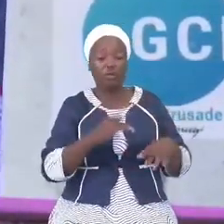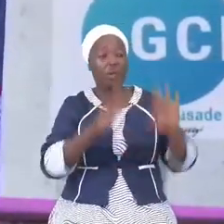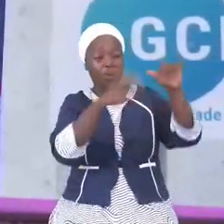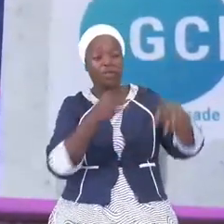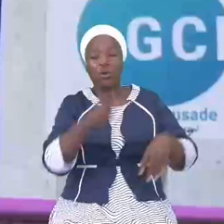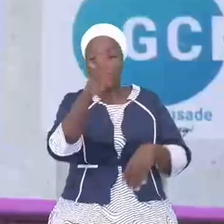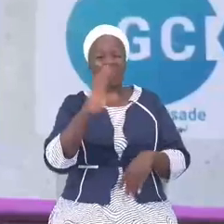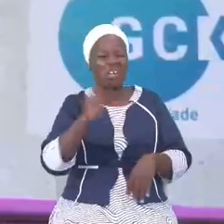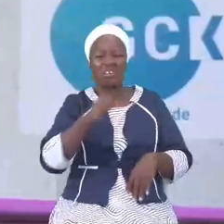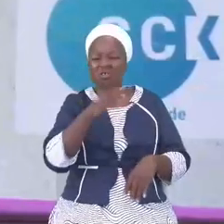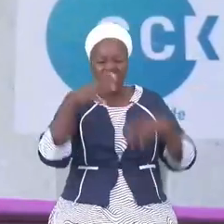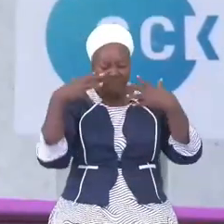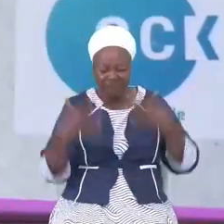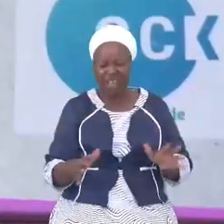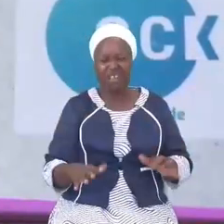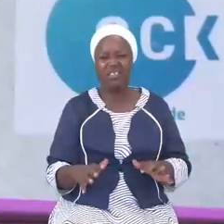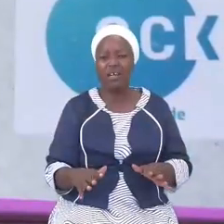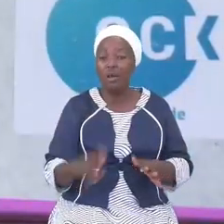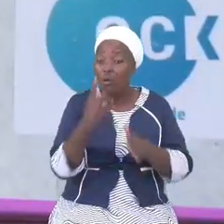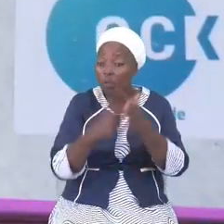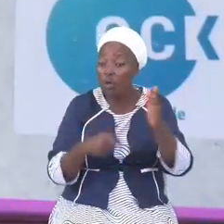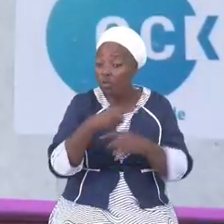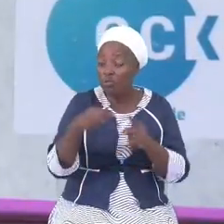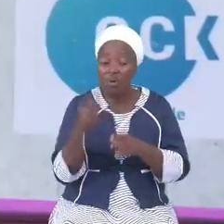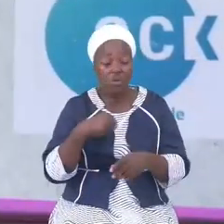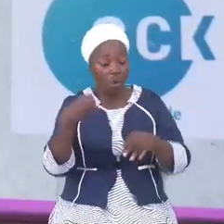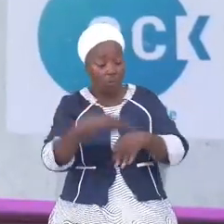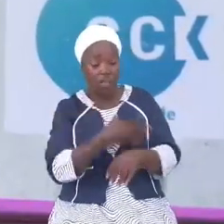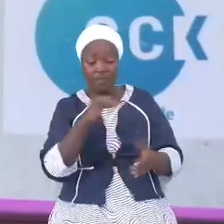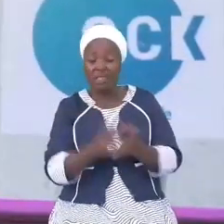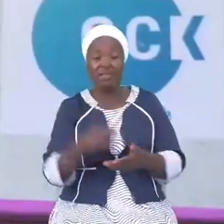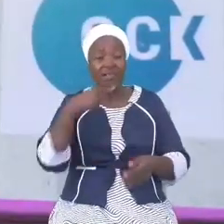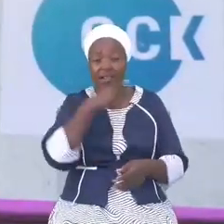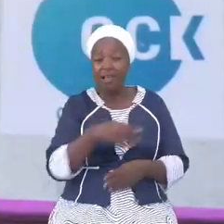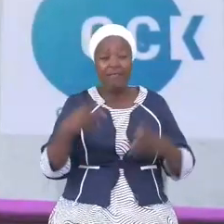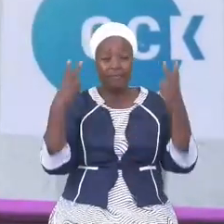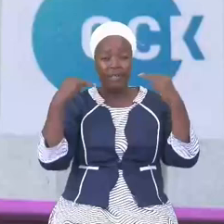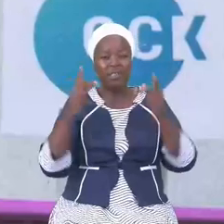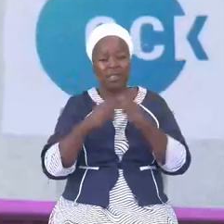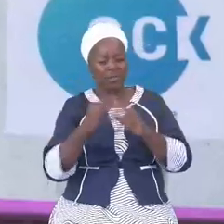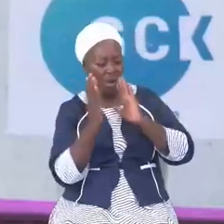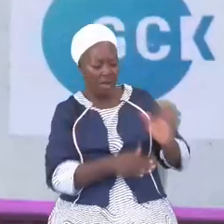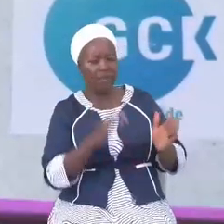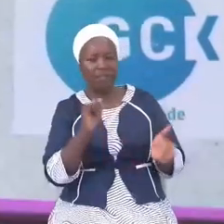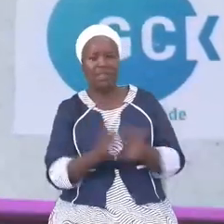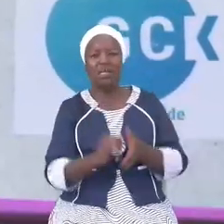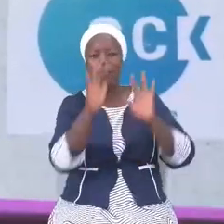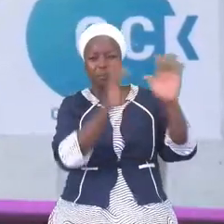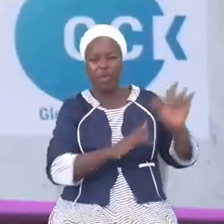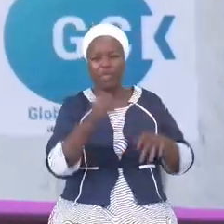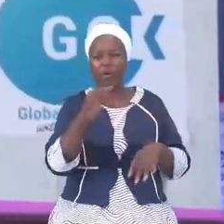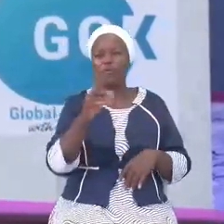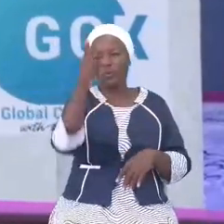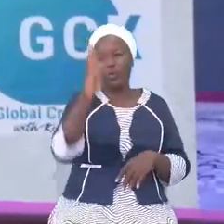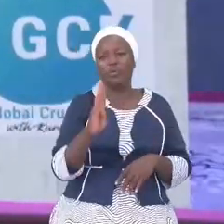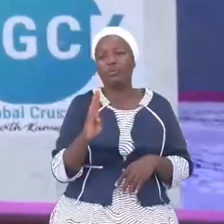épuisé. Mais quand nous observons de vaines vanités, nous perdons la miséricorde de